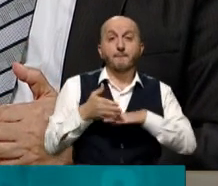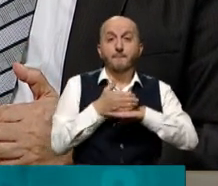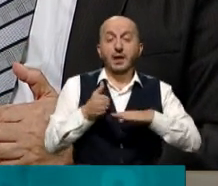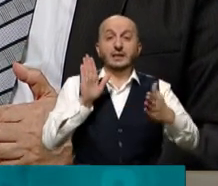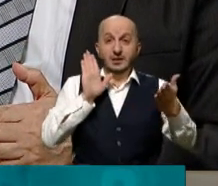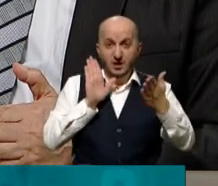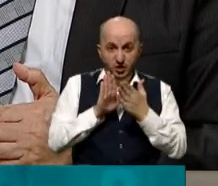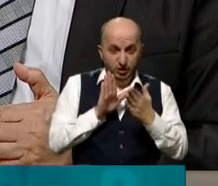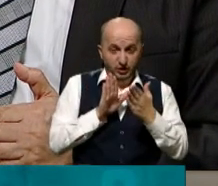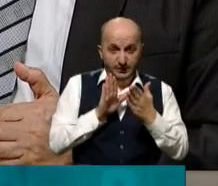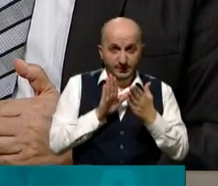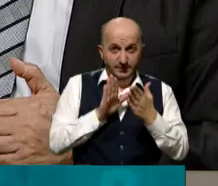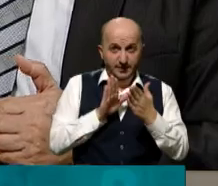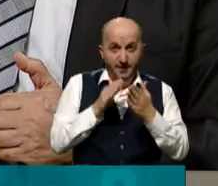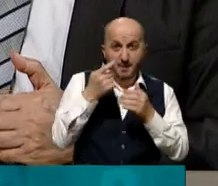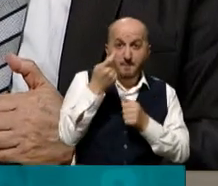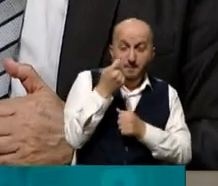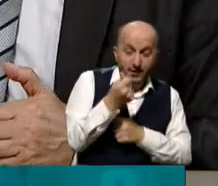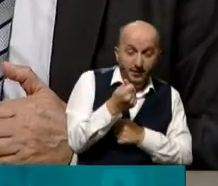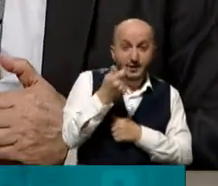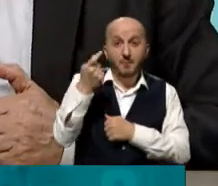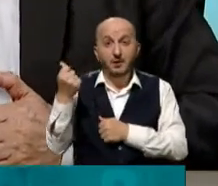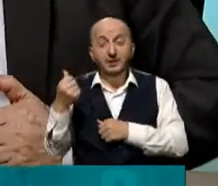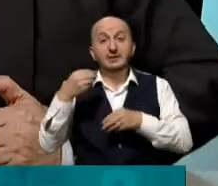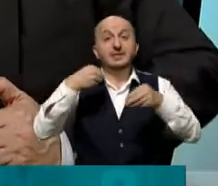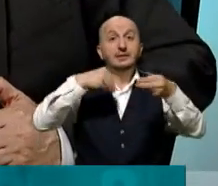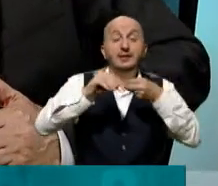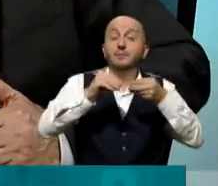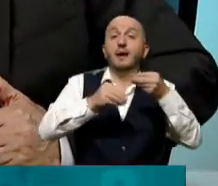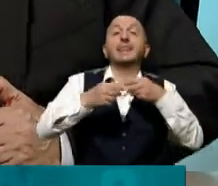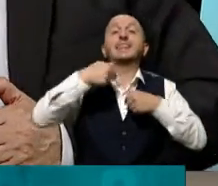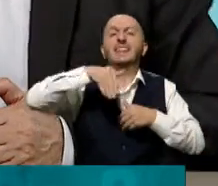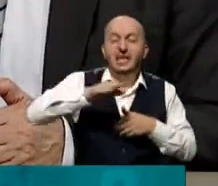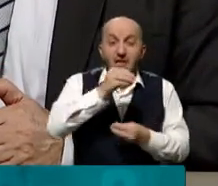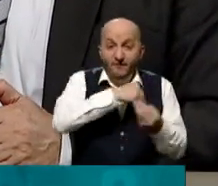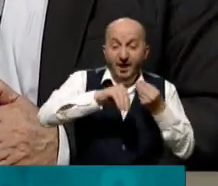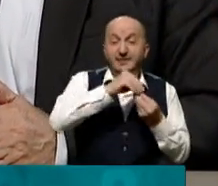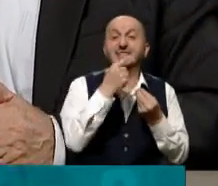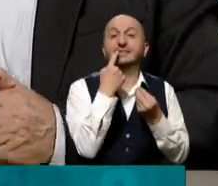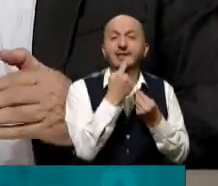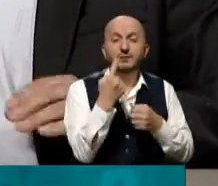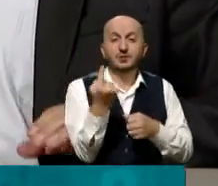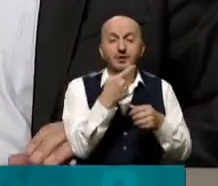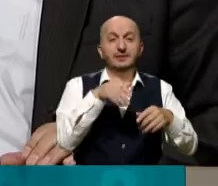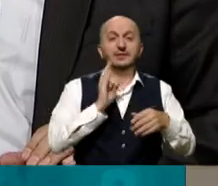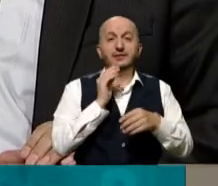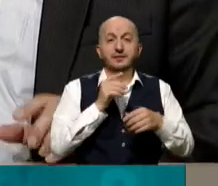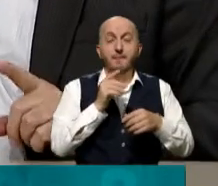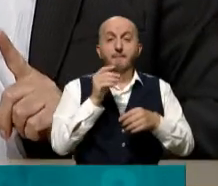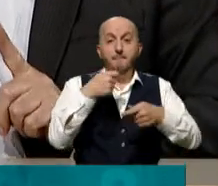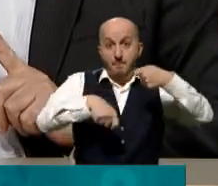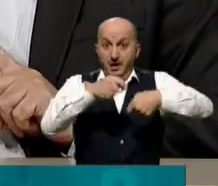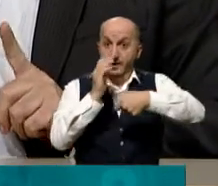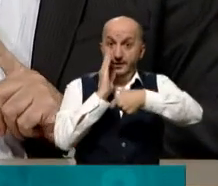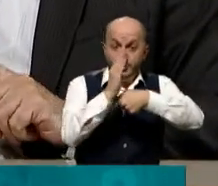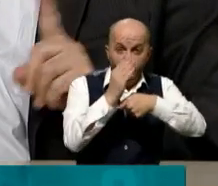karşılığında, yani parayla paranın satımı değildir. Faiz dediğimiz şey, siz bankaya gidiyorsunuz, herhangi